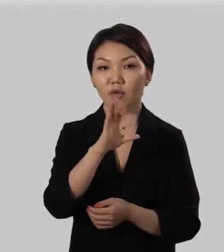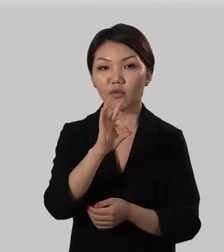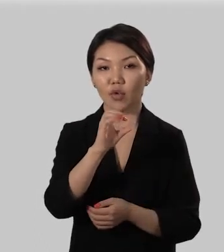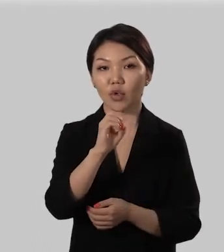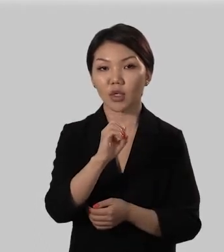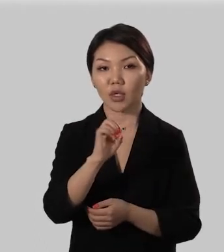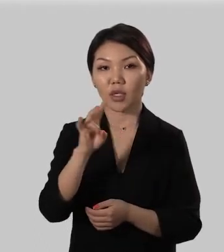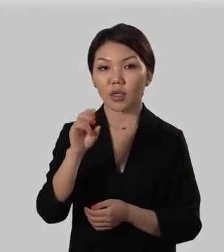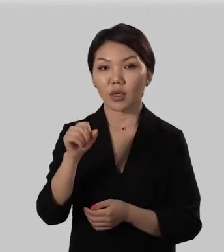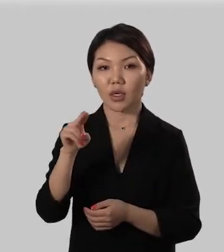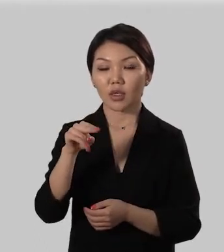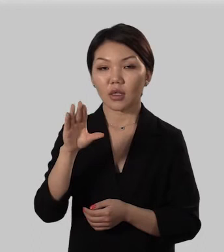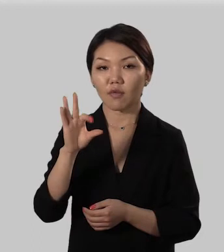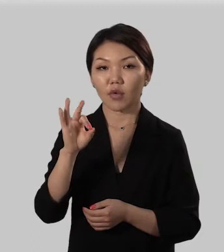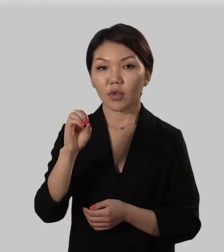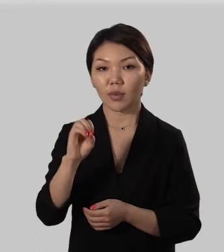надвое